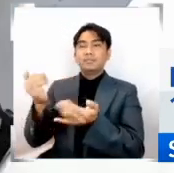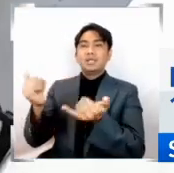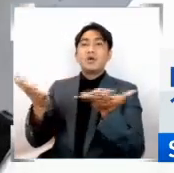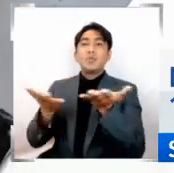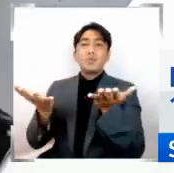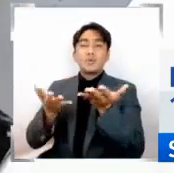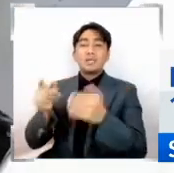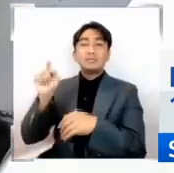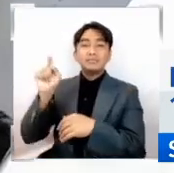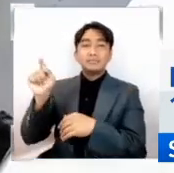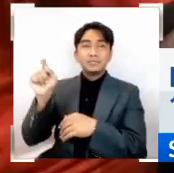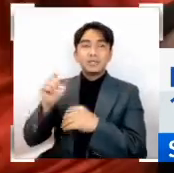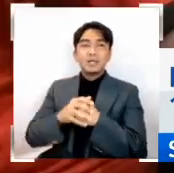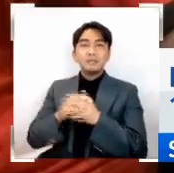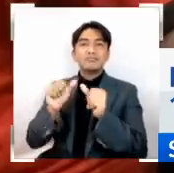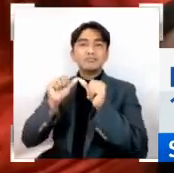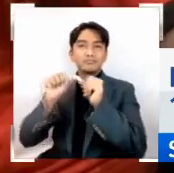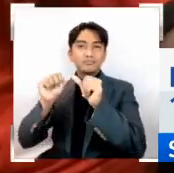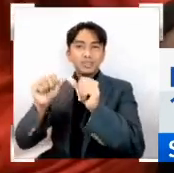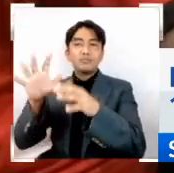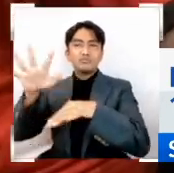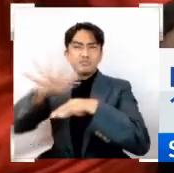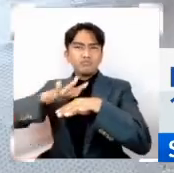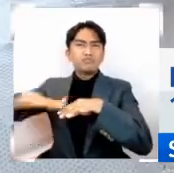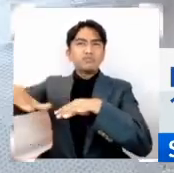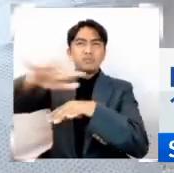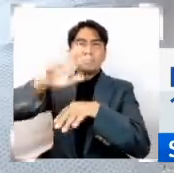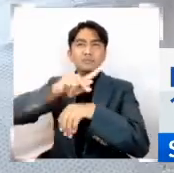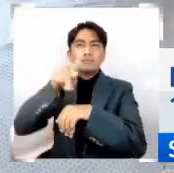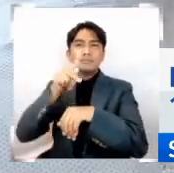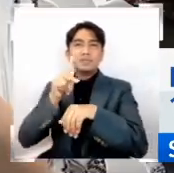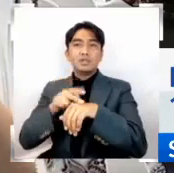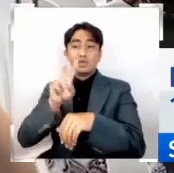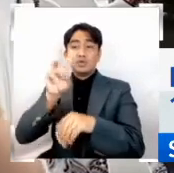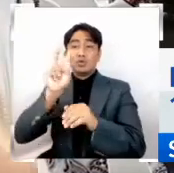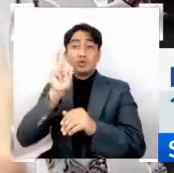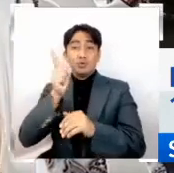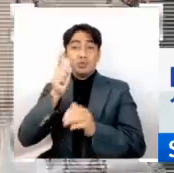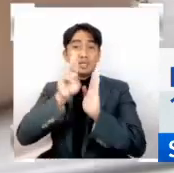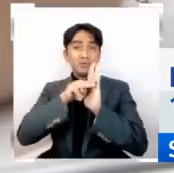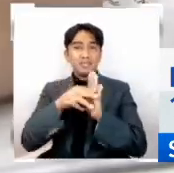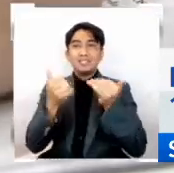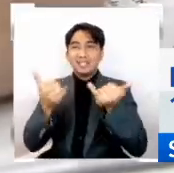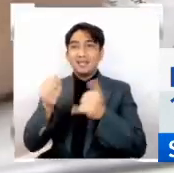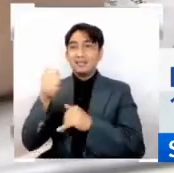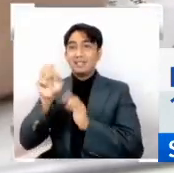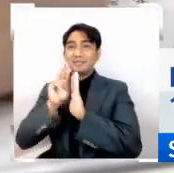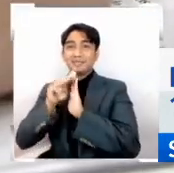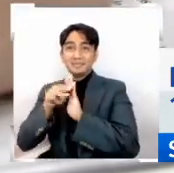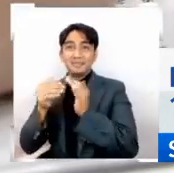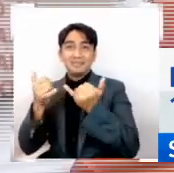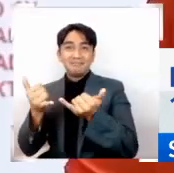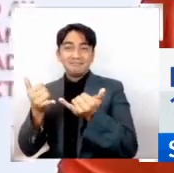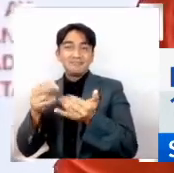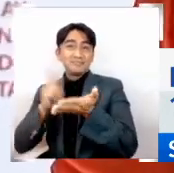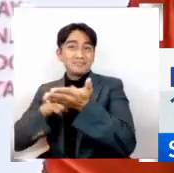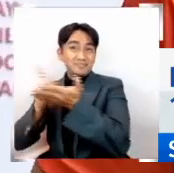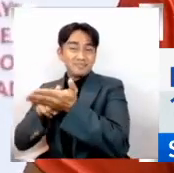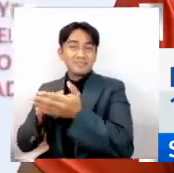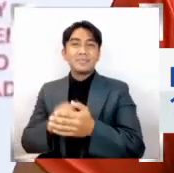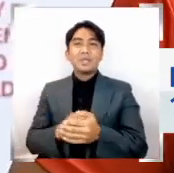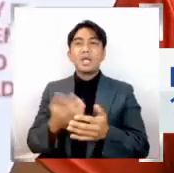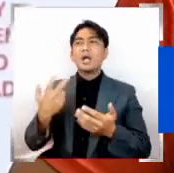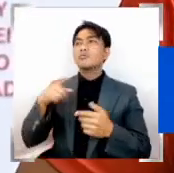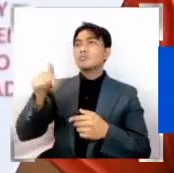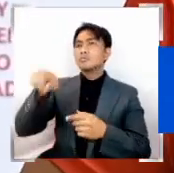planong ipatupad sa buong bansa. Ang 20 minutes na proseso magiging 10 minutes na lamang. Lahat ng sinilap nila online will now